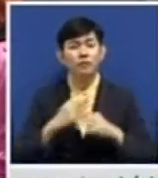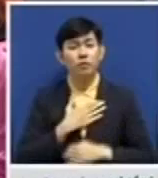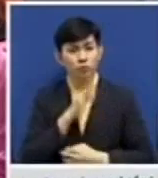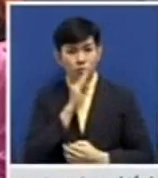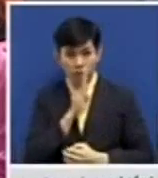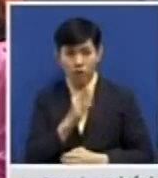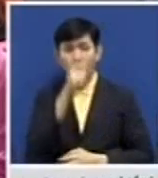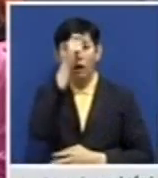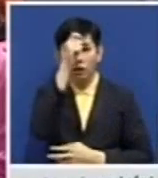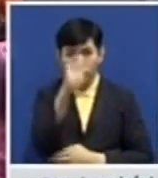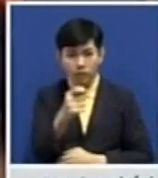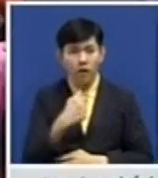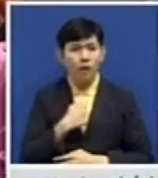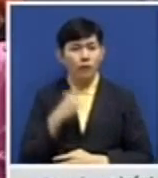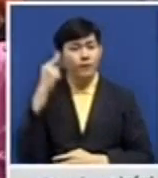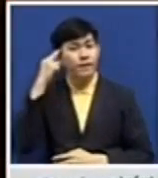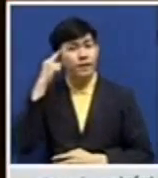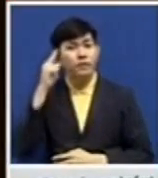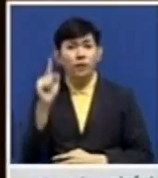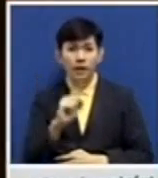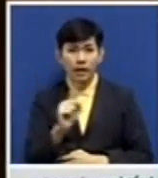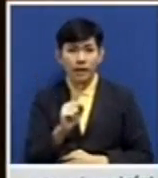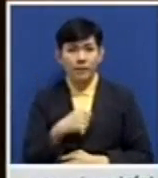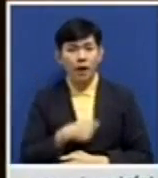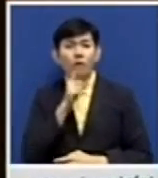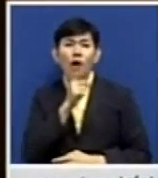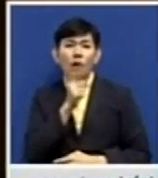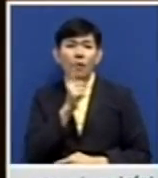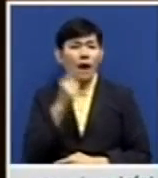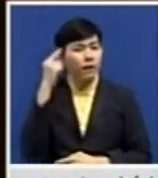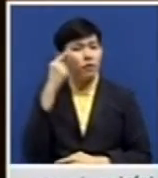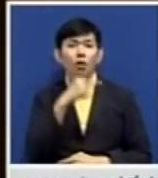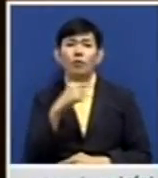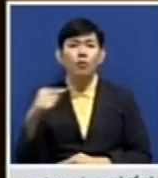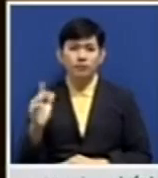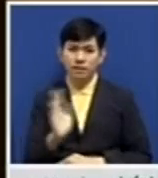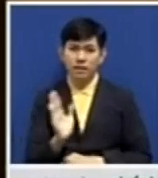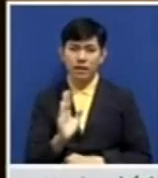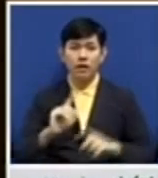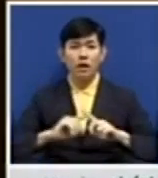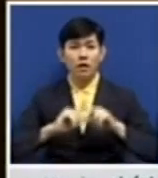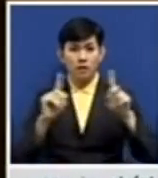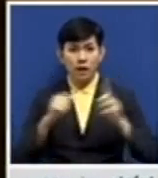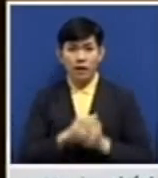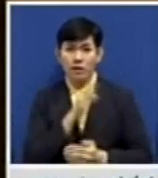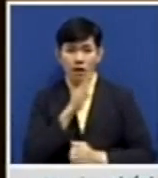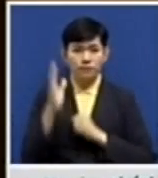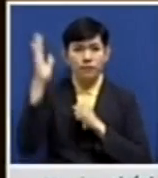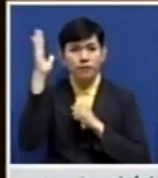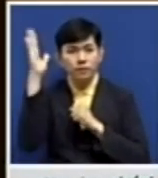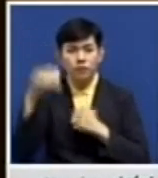จริงๆนะผมไม่มีเจตนาที่จะมาตีล้วนหรือพูดอะไรให้เสียหายแต่ผมว่าถ้าเกิดการแถลงนโยบ